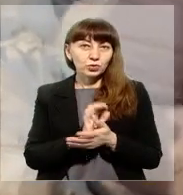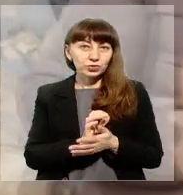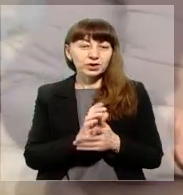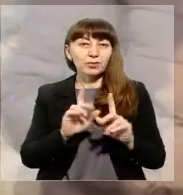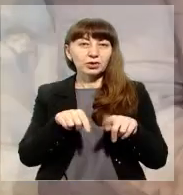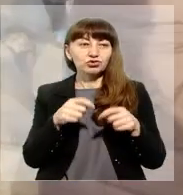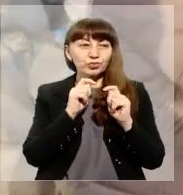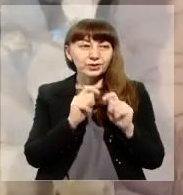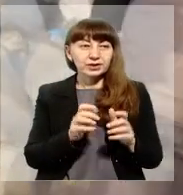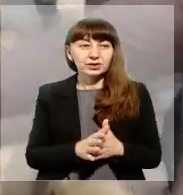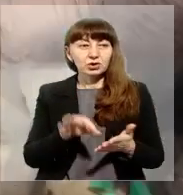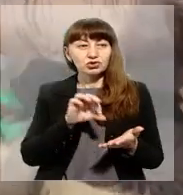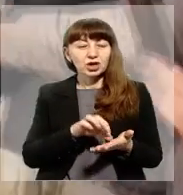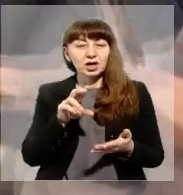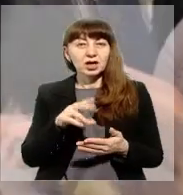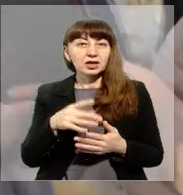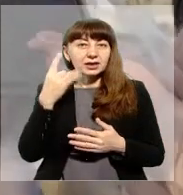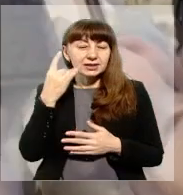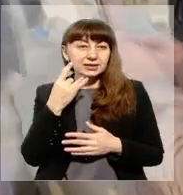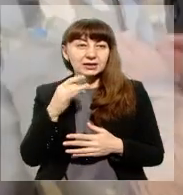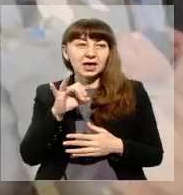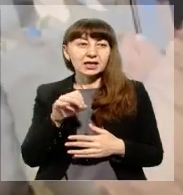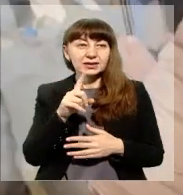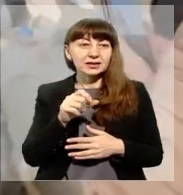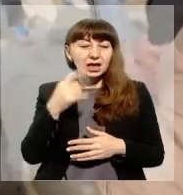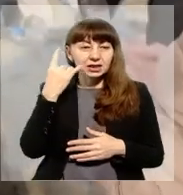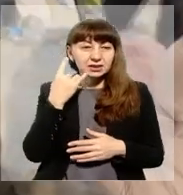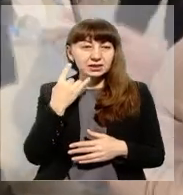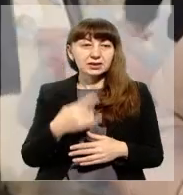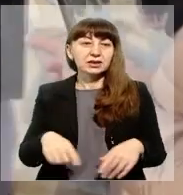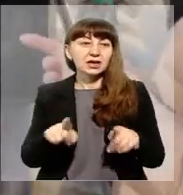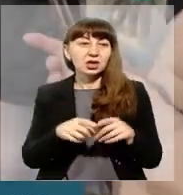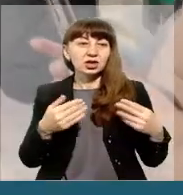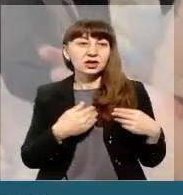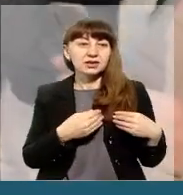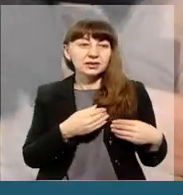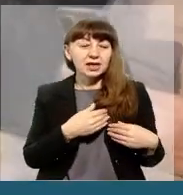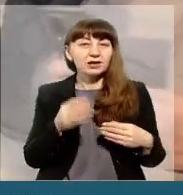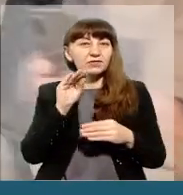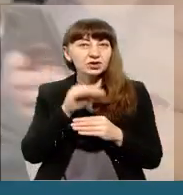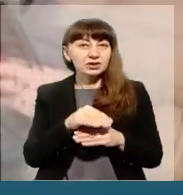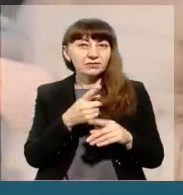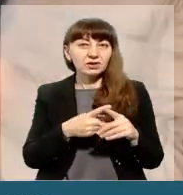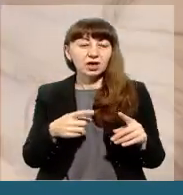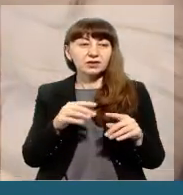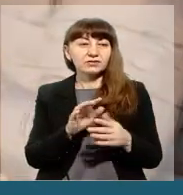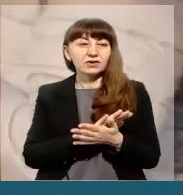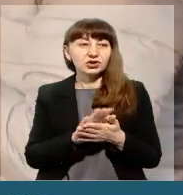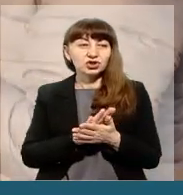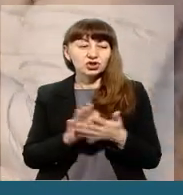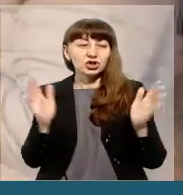Біз Таза Қазақстан атты бүкіл қазақстандық экологиялық акцияға қатысып жатырмыз. Бізде экологияға өз үлесімізді қосқымыз